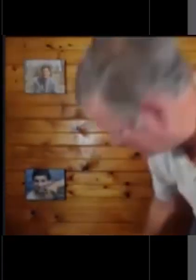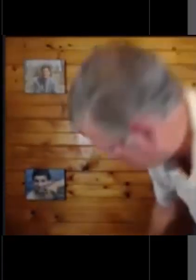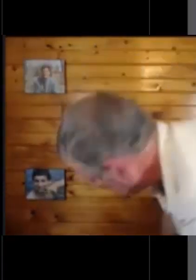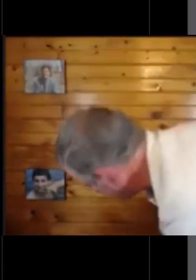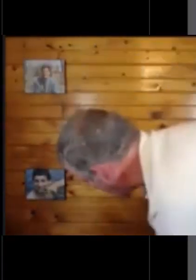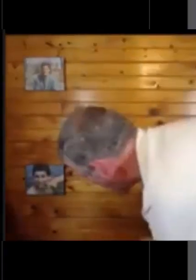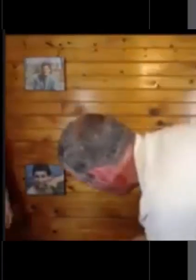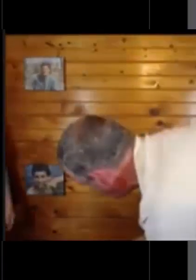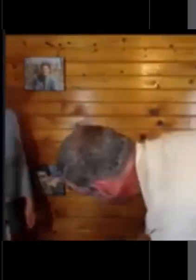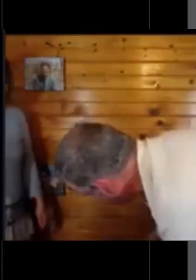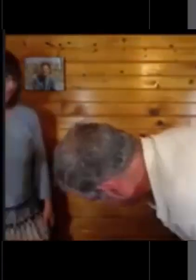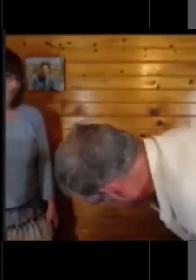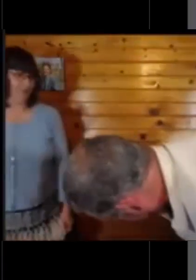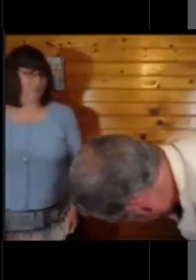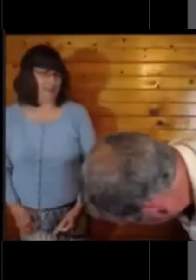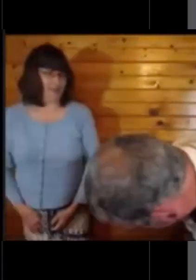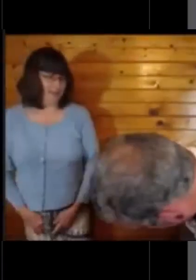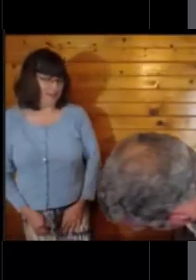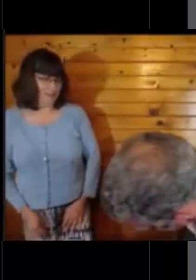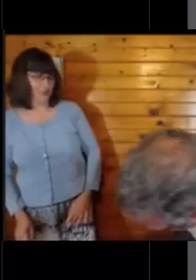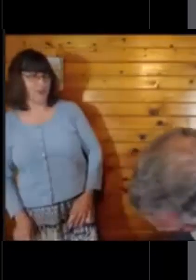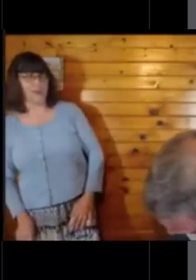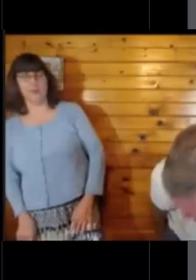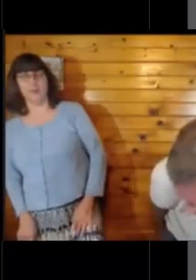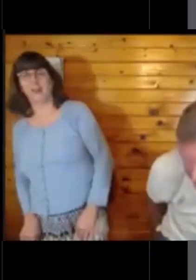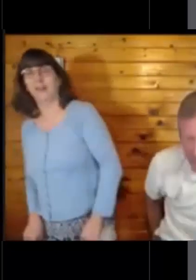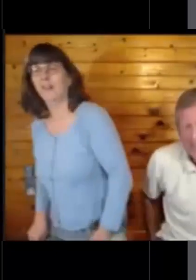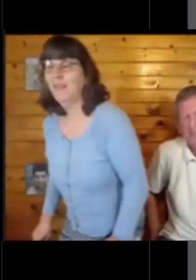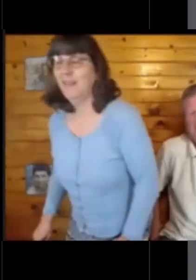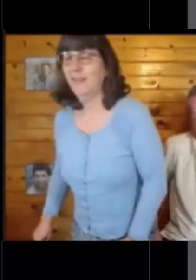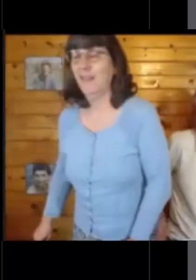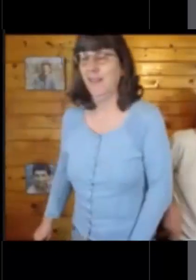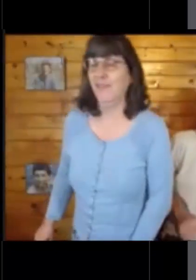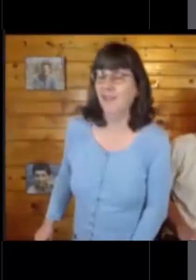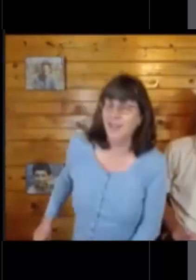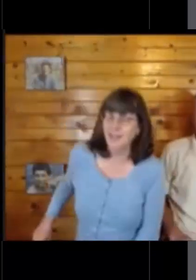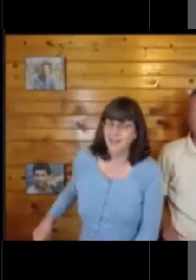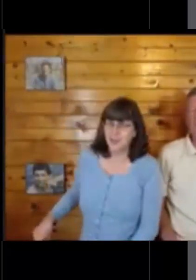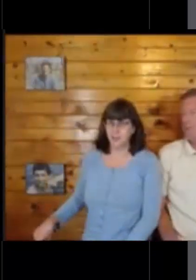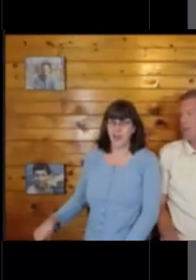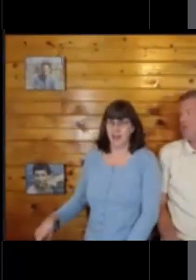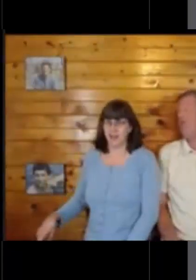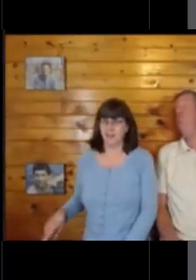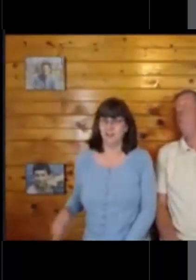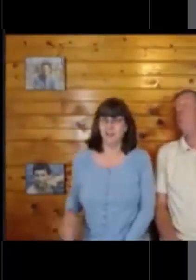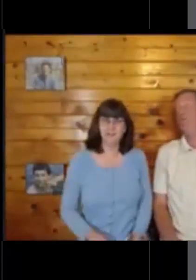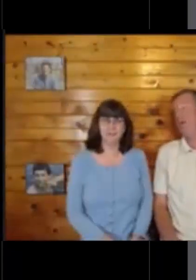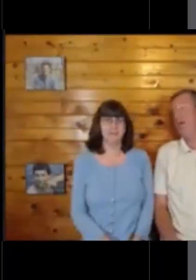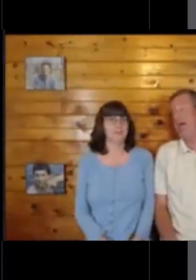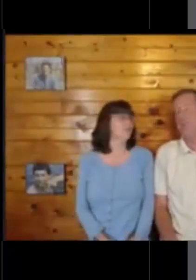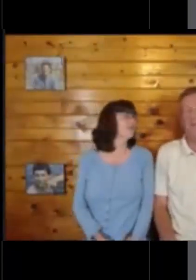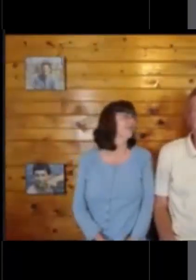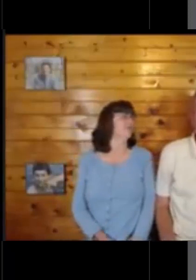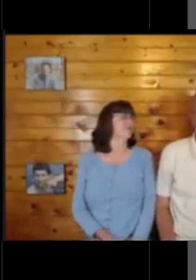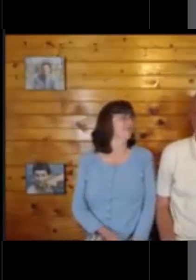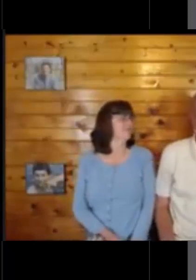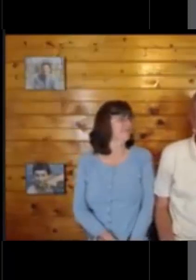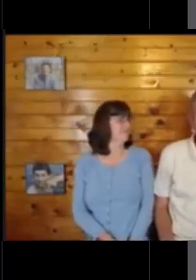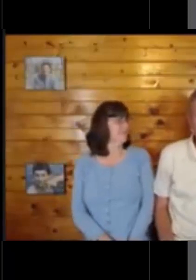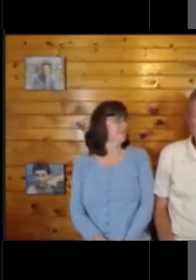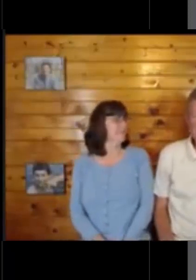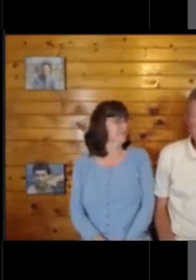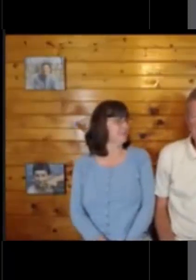permets de t'asseoir sur mon tabouret. Ça, c'est un honneur. Hein? Et je vais vous poser, madame,